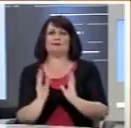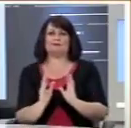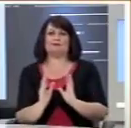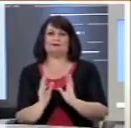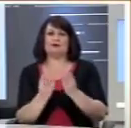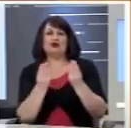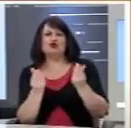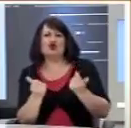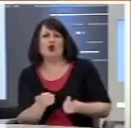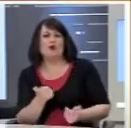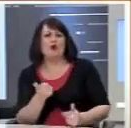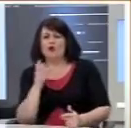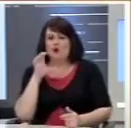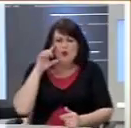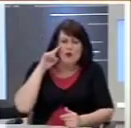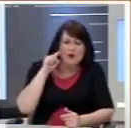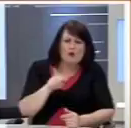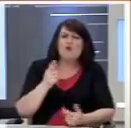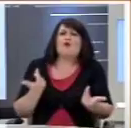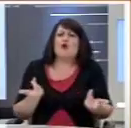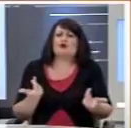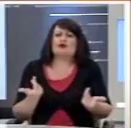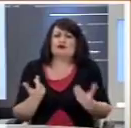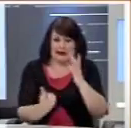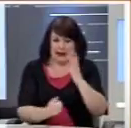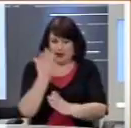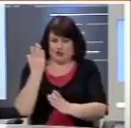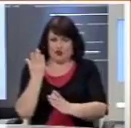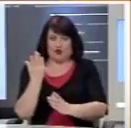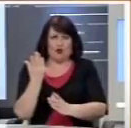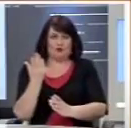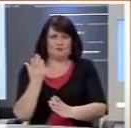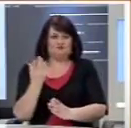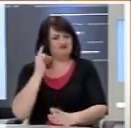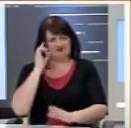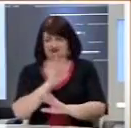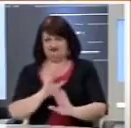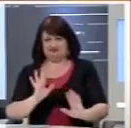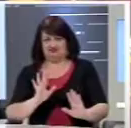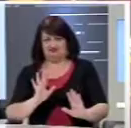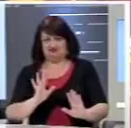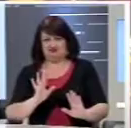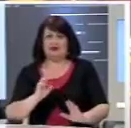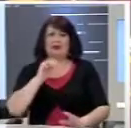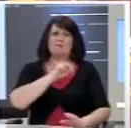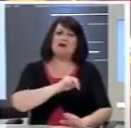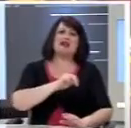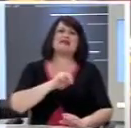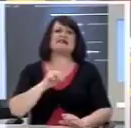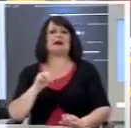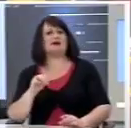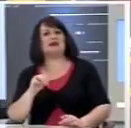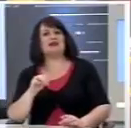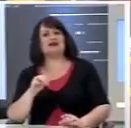τους μηχανισμούς να το καταλάβουμε το καινούριο, δεν θα καταλάβουμε γιατί ο Μπέρνι Σάντερς έφτασε τόσο κοντά